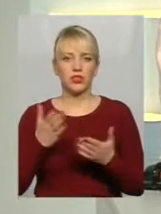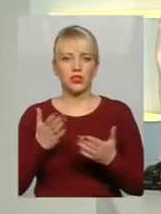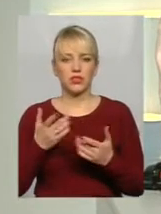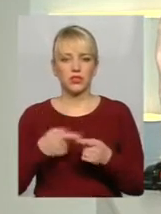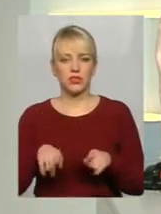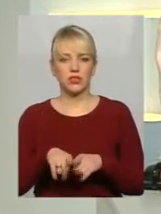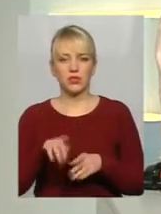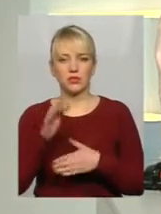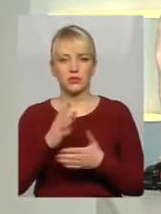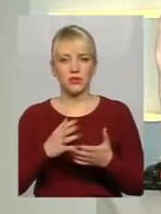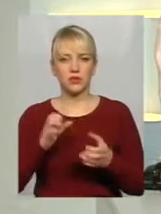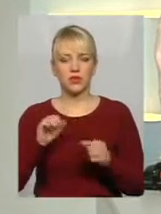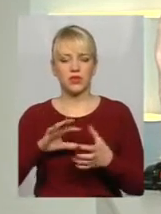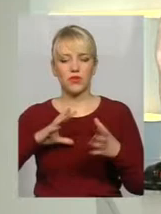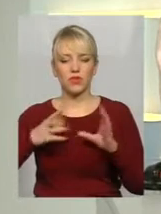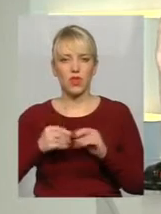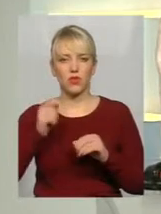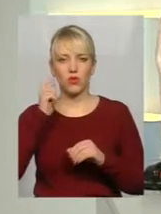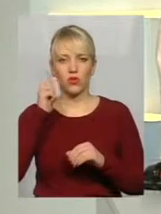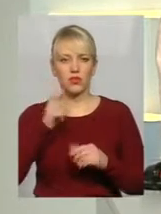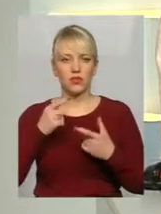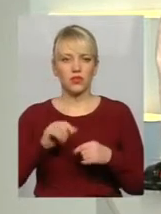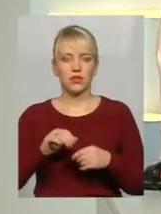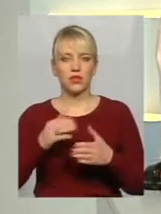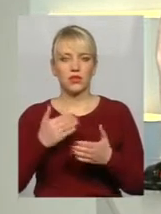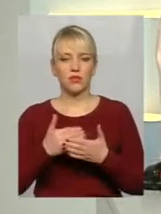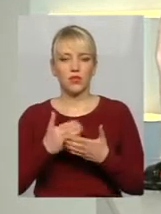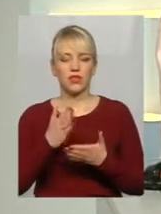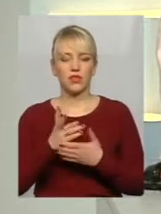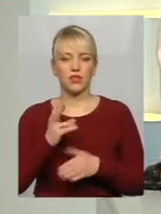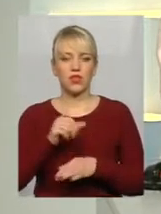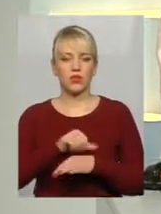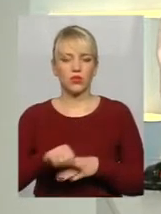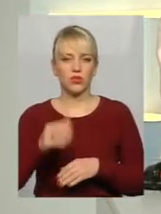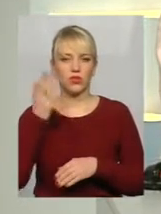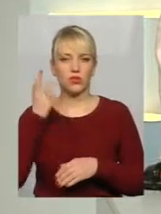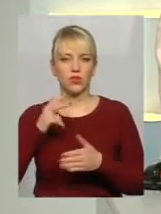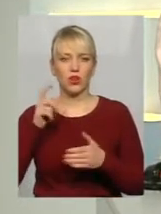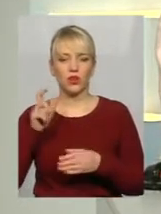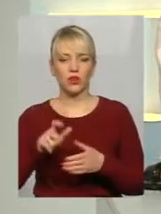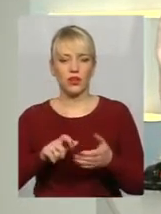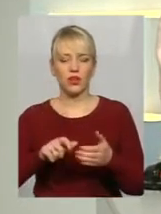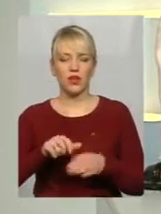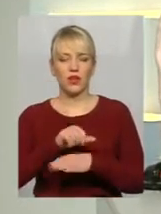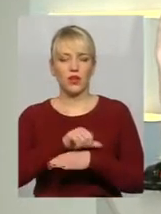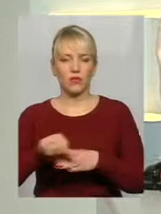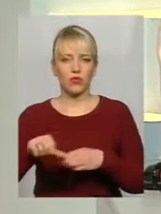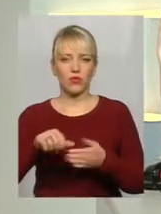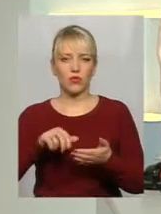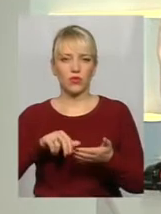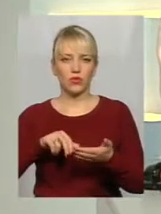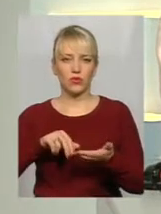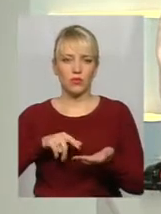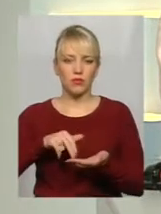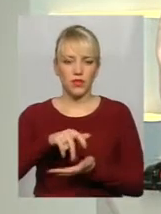список, можливо, загальноукраїнський, де, ну, принаймні, він десь є на кордоні? І коли людина перетинає кордон, там, я не знаю, там